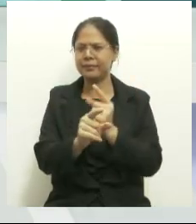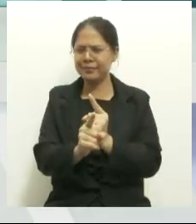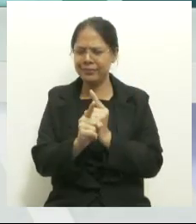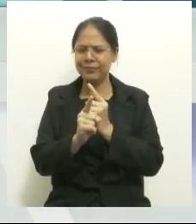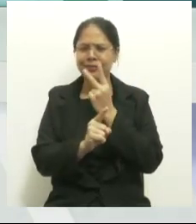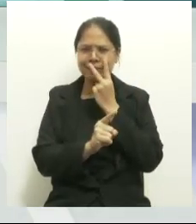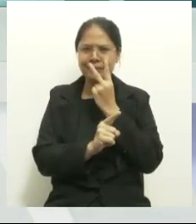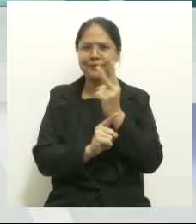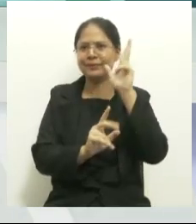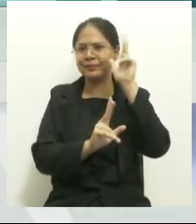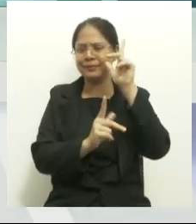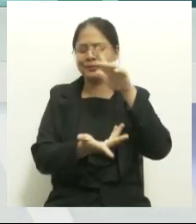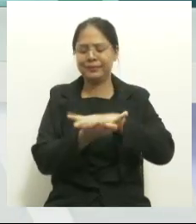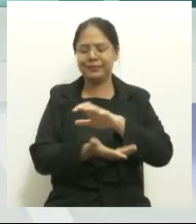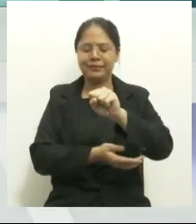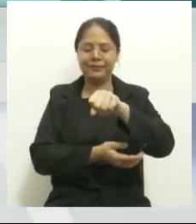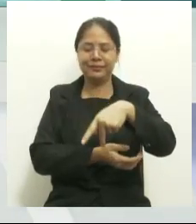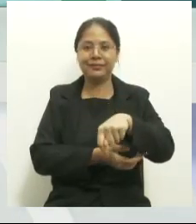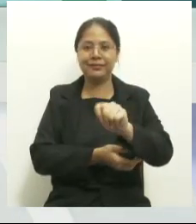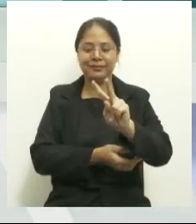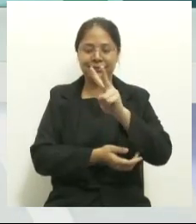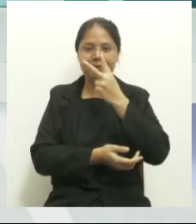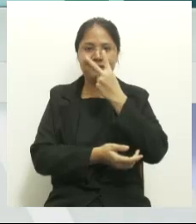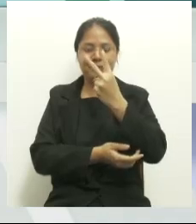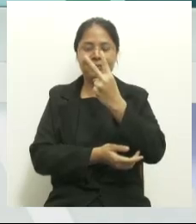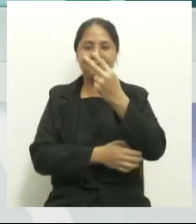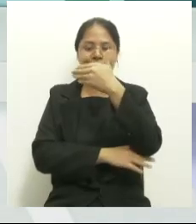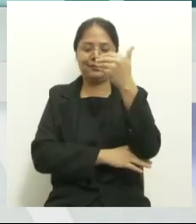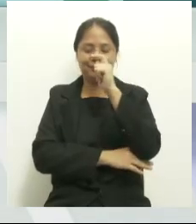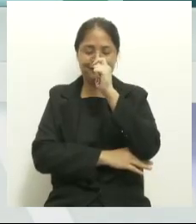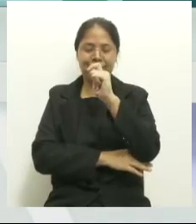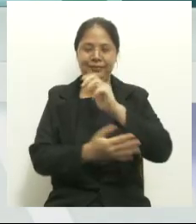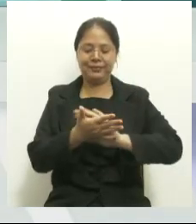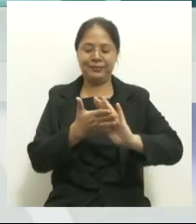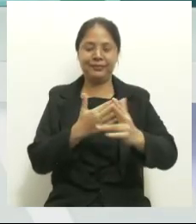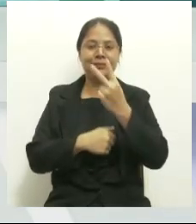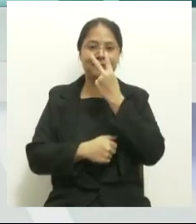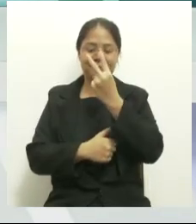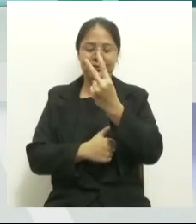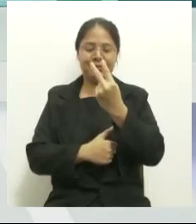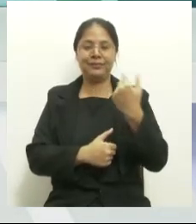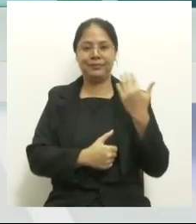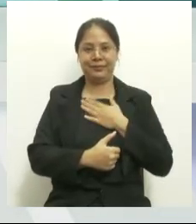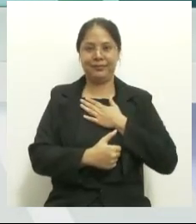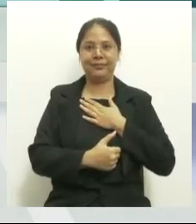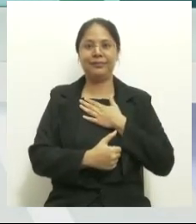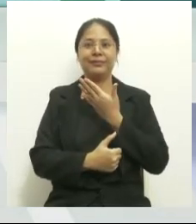อกับเรื่องเล่าข่าวสมทหลังรัฐธรรมชาติอย่าพลาดการรับชมนะครับสำหรับวันนี้ผมเทียรรัตนถาครับ